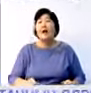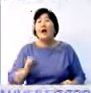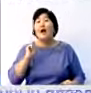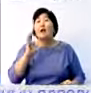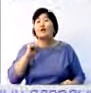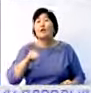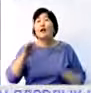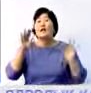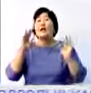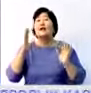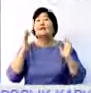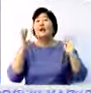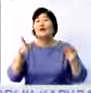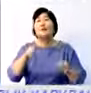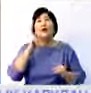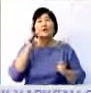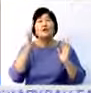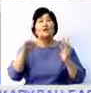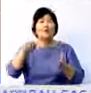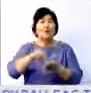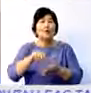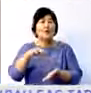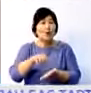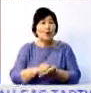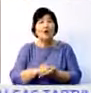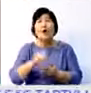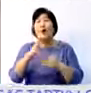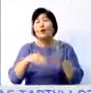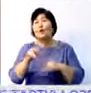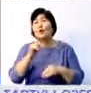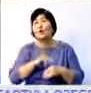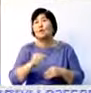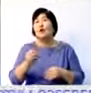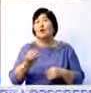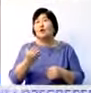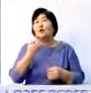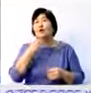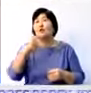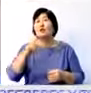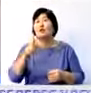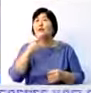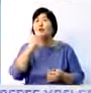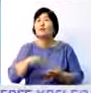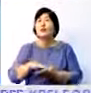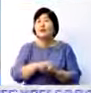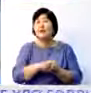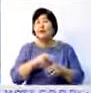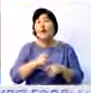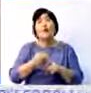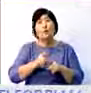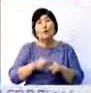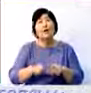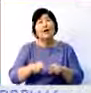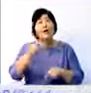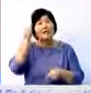Ақсуаттағы саябақтың ерекшелігі жасыл желектің ортасында орналасқан. Құрылыс жұмыстарын Жылу 21 жауапкершілігі шектеулі серіктестігі жүргізді. Мұнда да